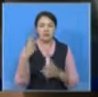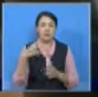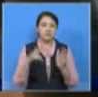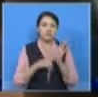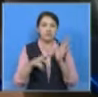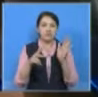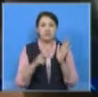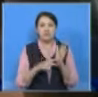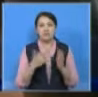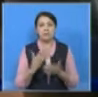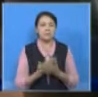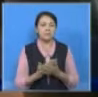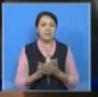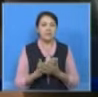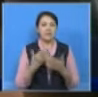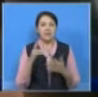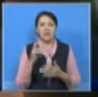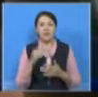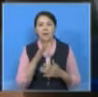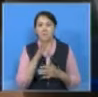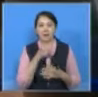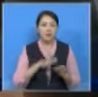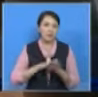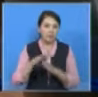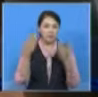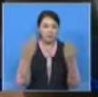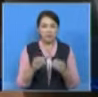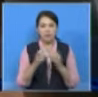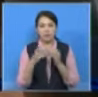дейін. Сонымен қатар, мерзімдік орындауда қазіргі таңда